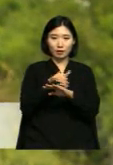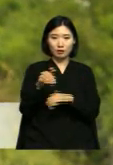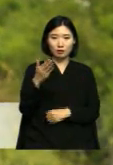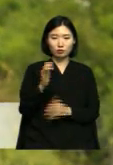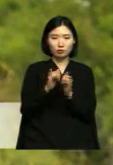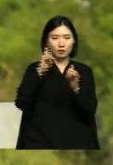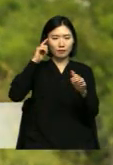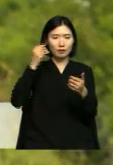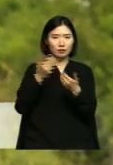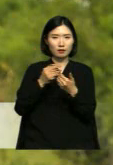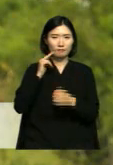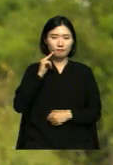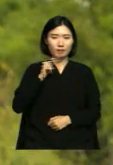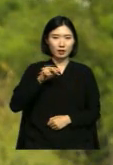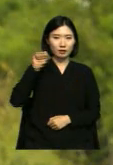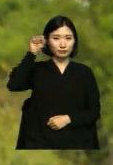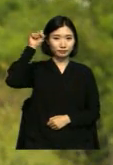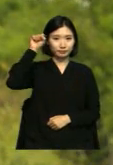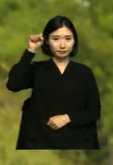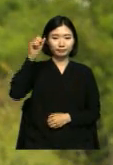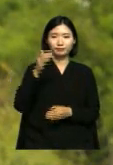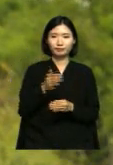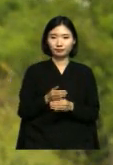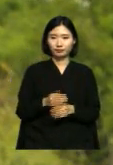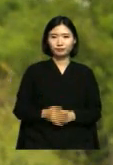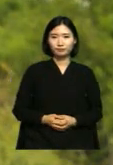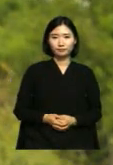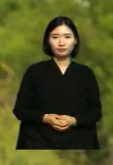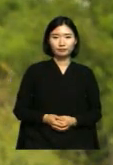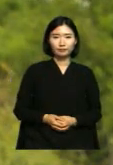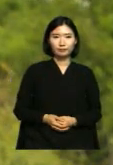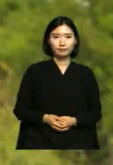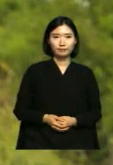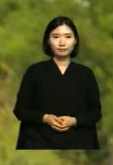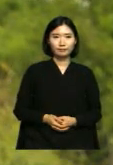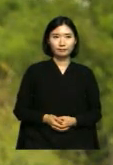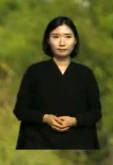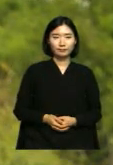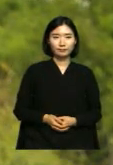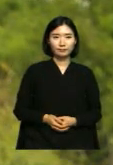주민들의 반발이 거세지고 있습니다. 딜라이브 서울경제케이블TV 김정필입니다.